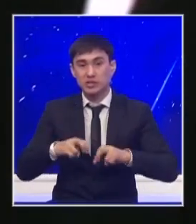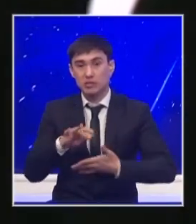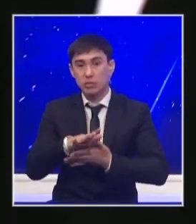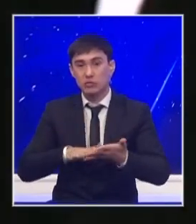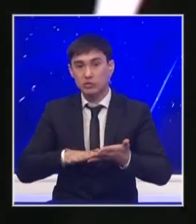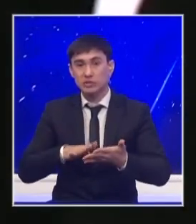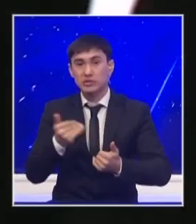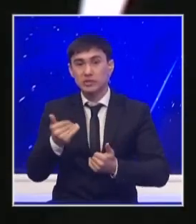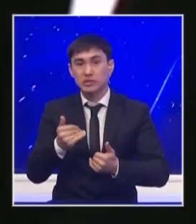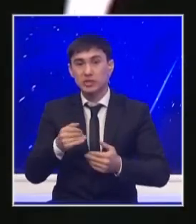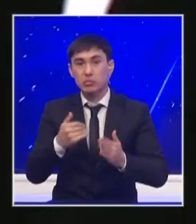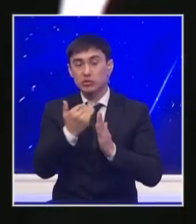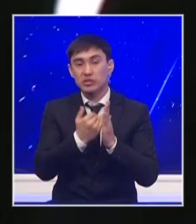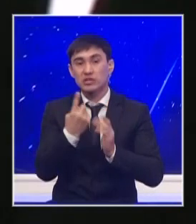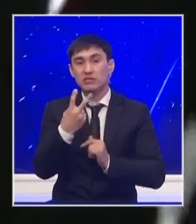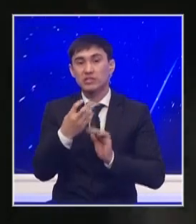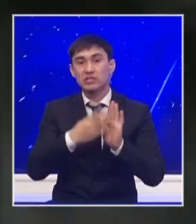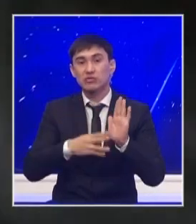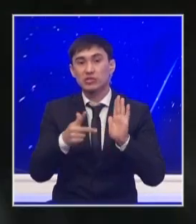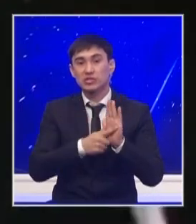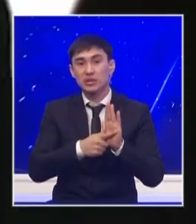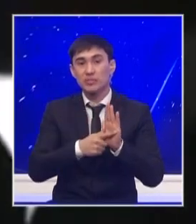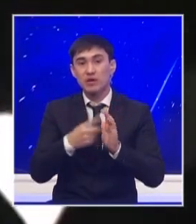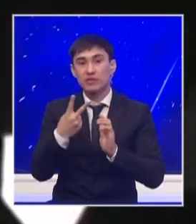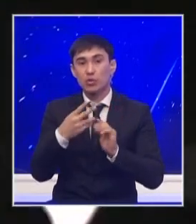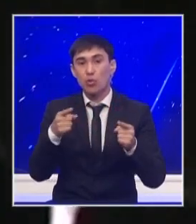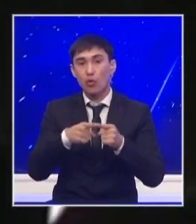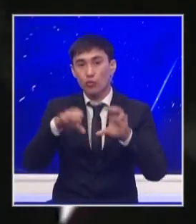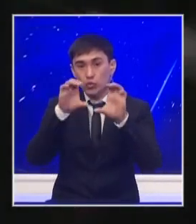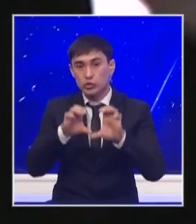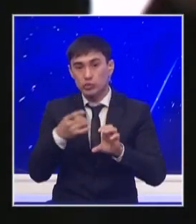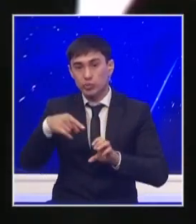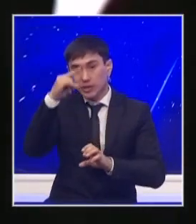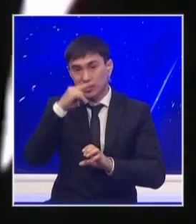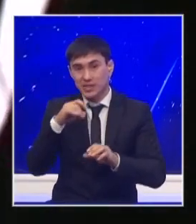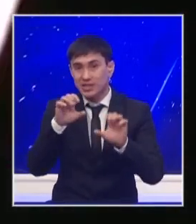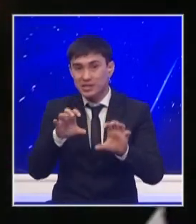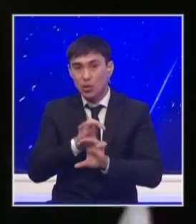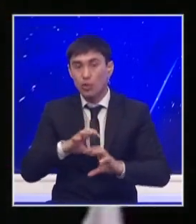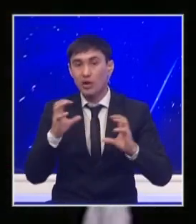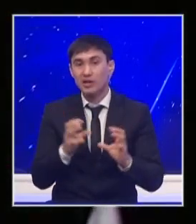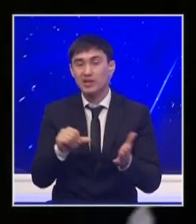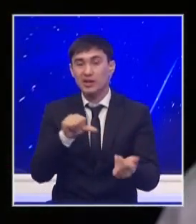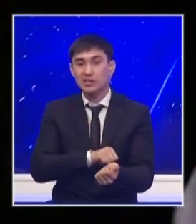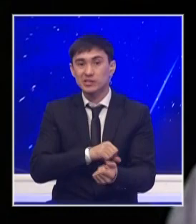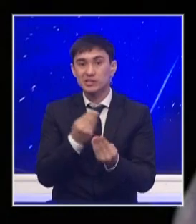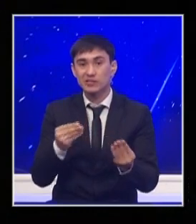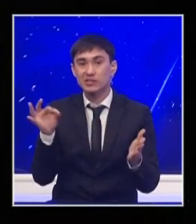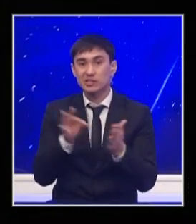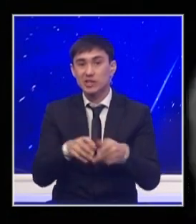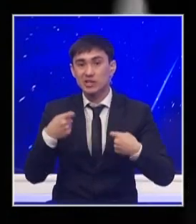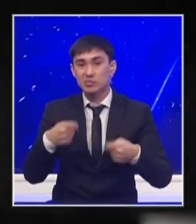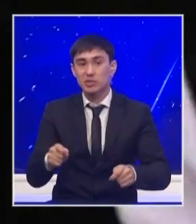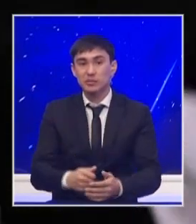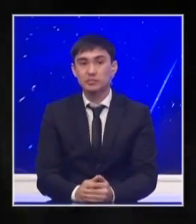проводятся по статье 297 части 2 Уголовного кодекса Республики Казахстан незаконное хранение наркотических средств с целью